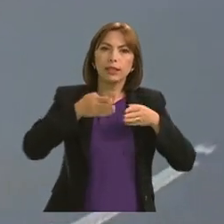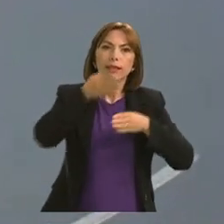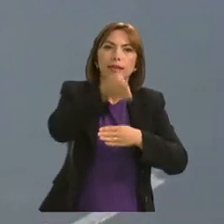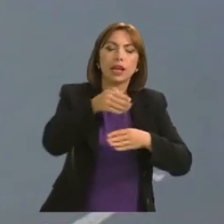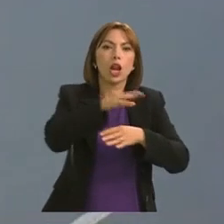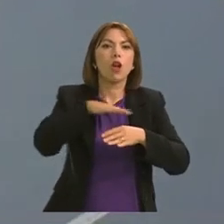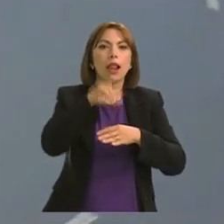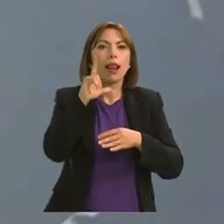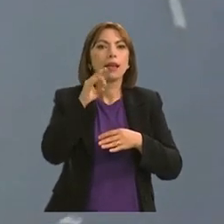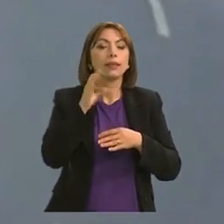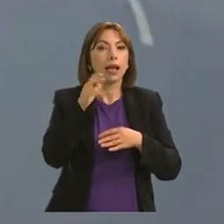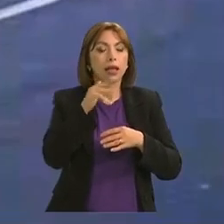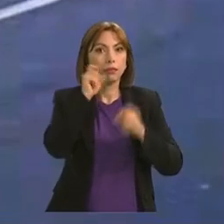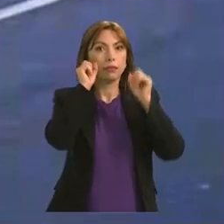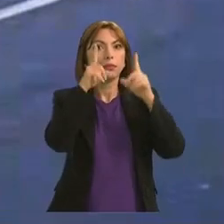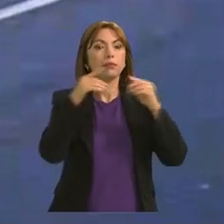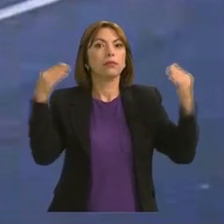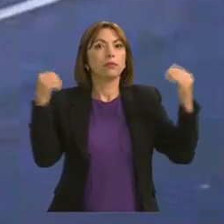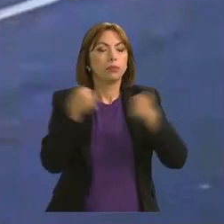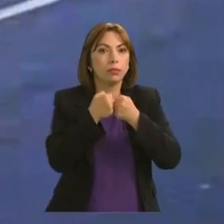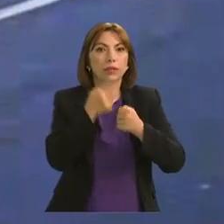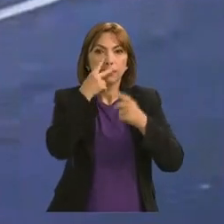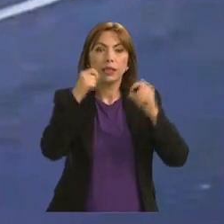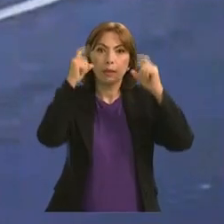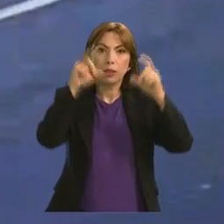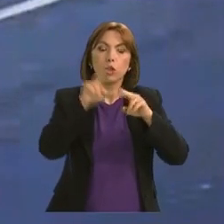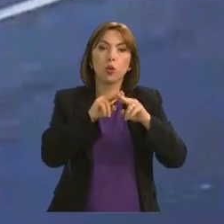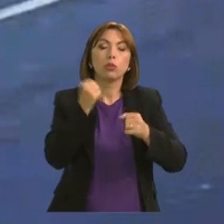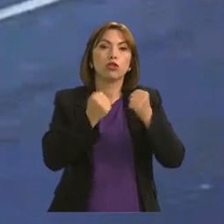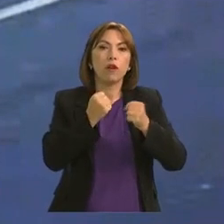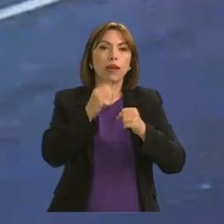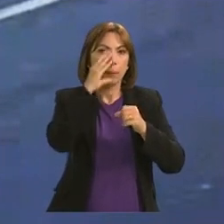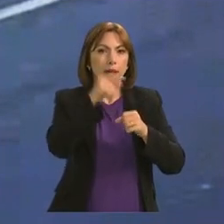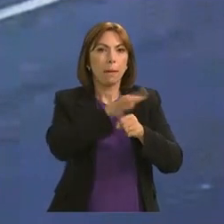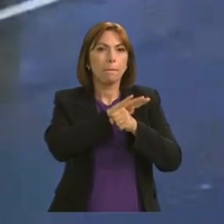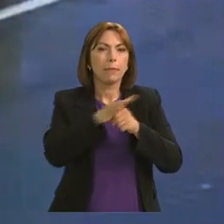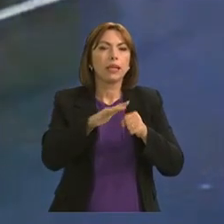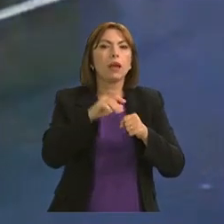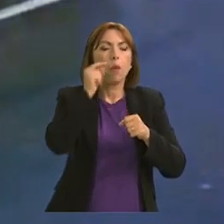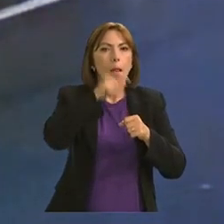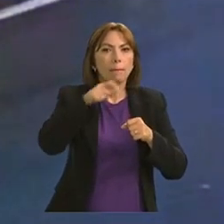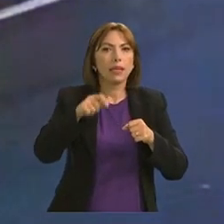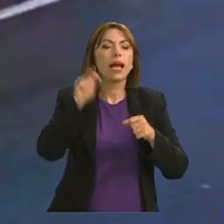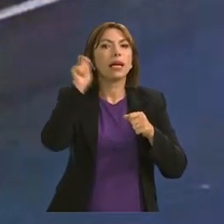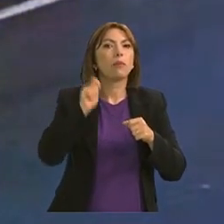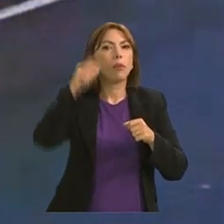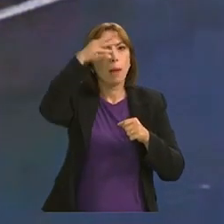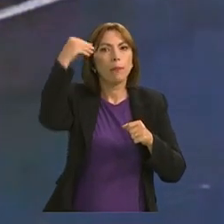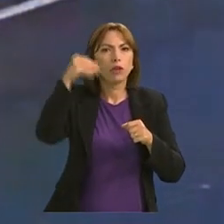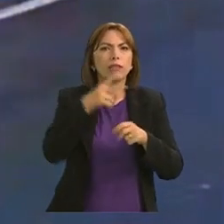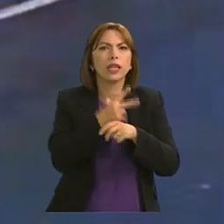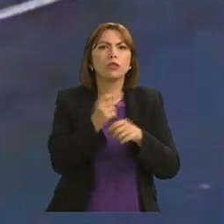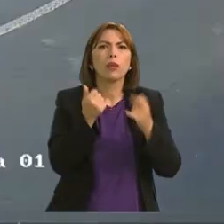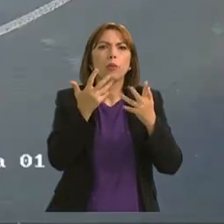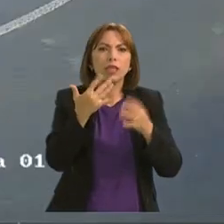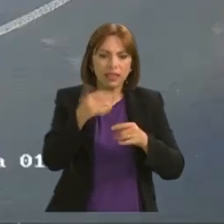localitatea Lețcani au surprins impactul. Pe imagini se vede cum șoferul microbuzului, plin cu pasageri din Republica Moldova, face mai multe greșeli în doar câțiva